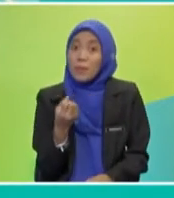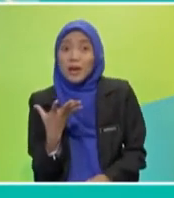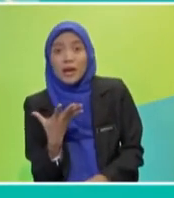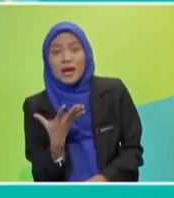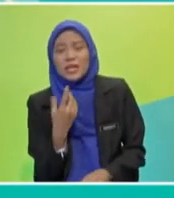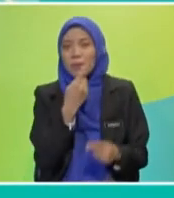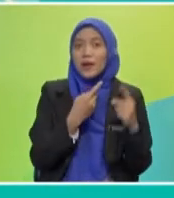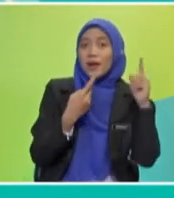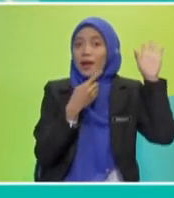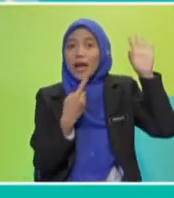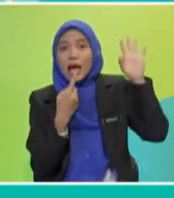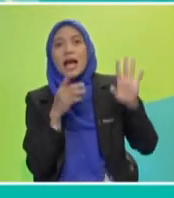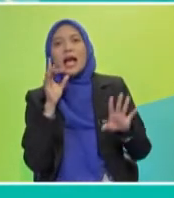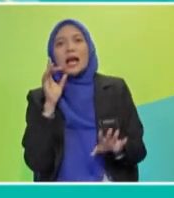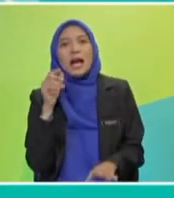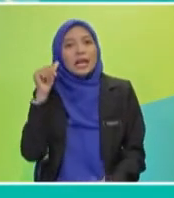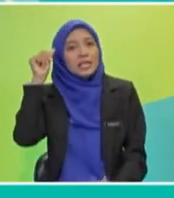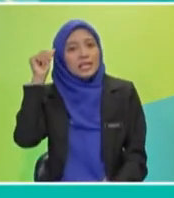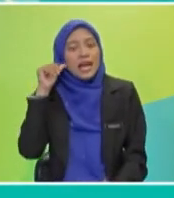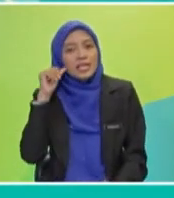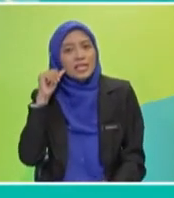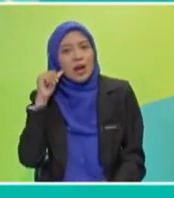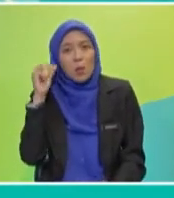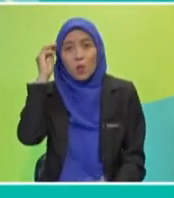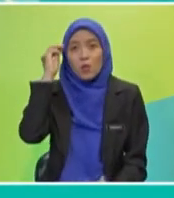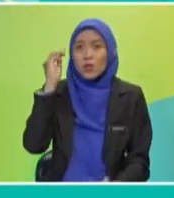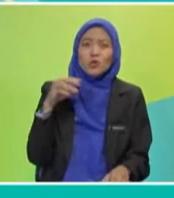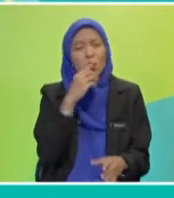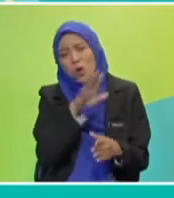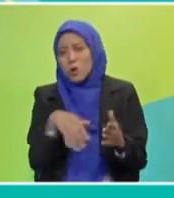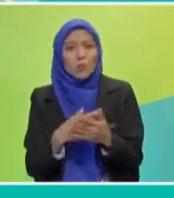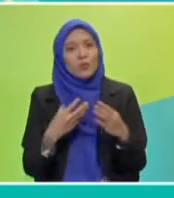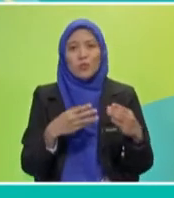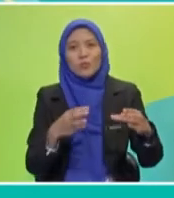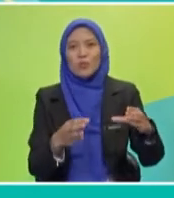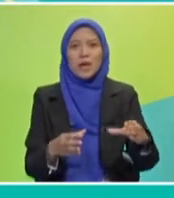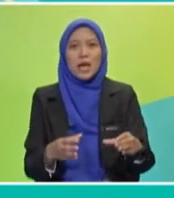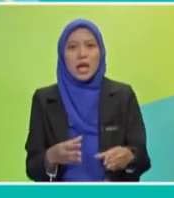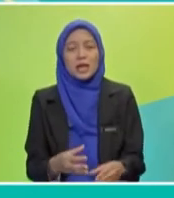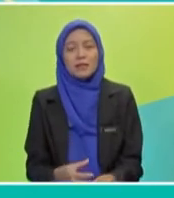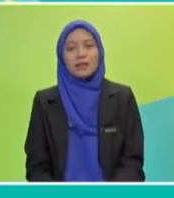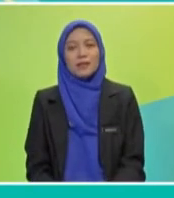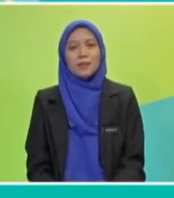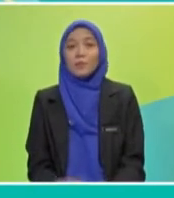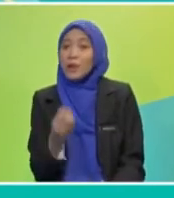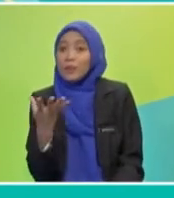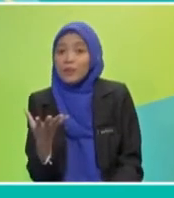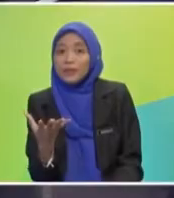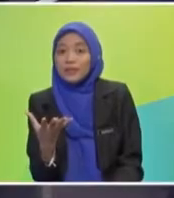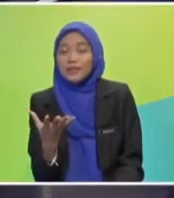Cepat. Ui, Aisyah tak ingat tu. Berapa? Aisyah jawab Muawis pun laju juga cikgu. Ui, Aisyah dengan Muawis serilah kena bagi ganjaran ni. Berapa? Yeah.